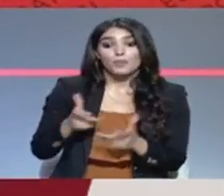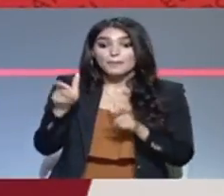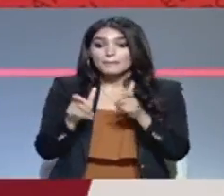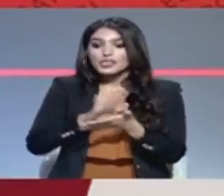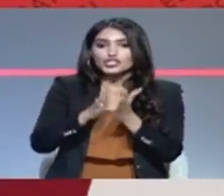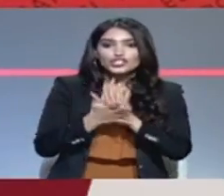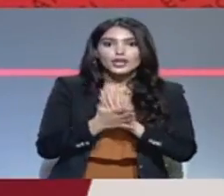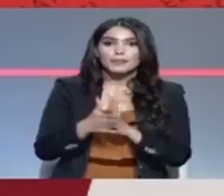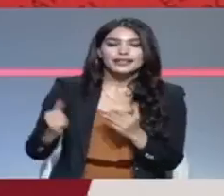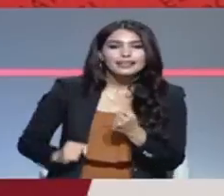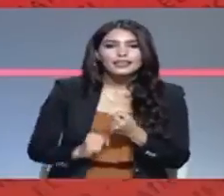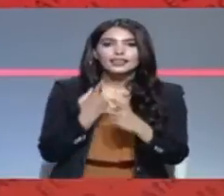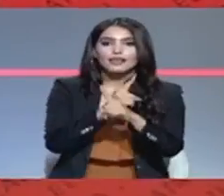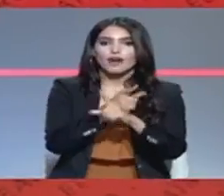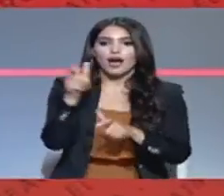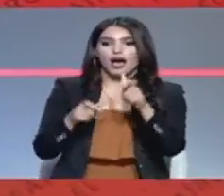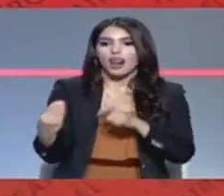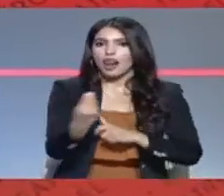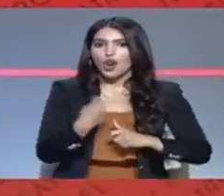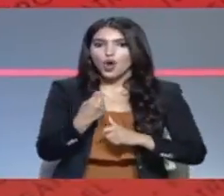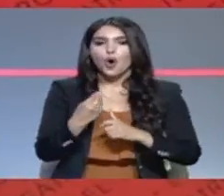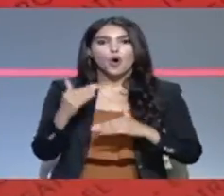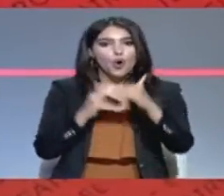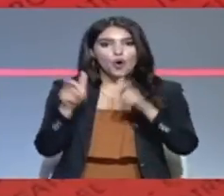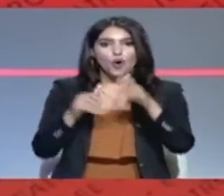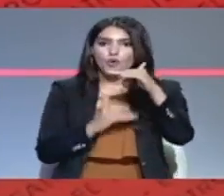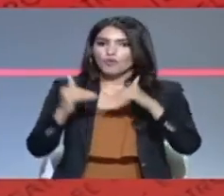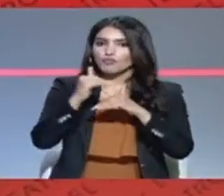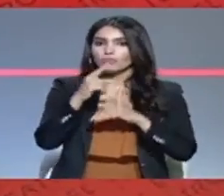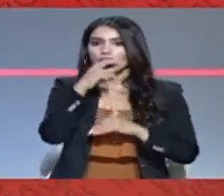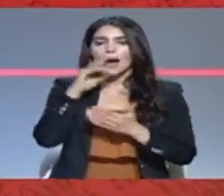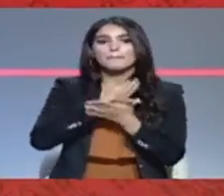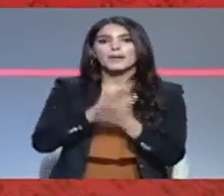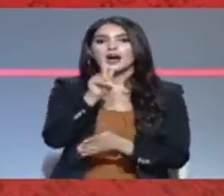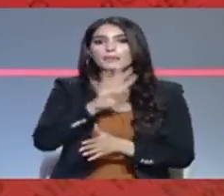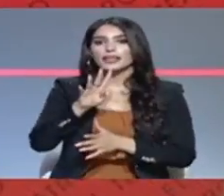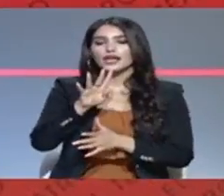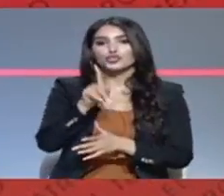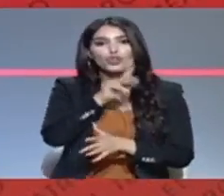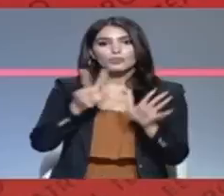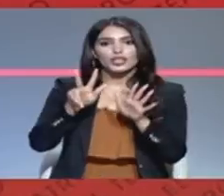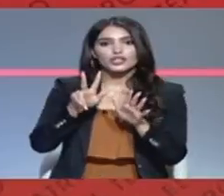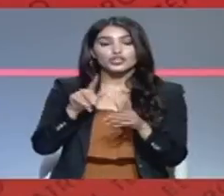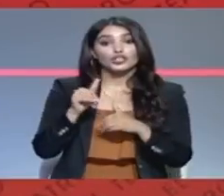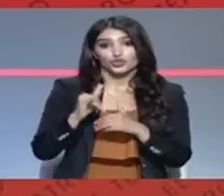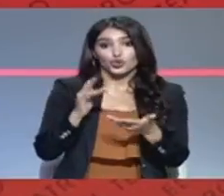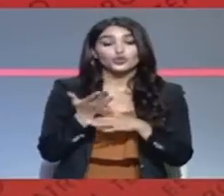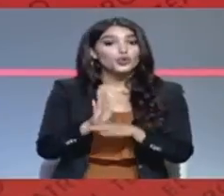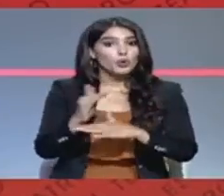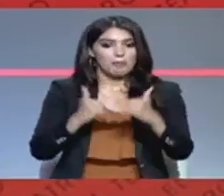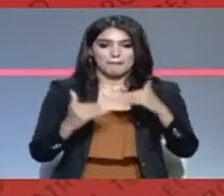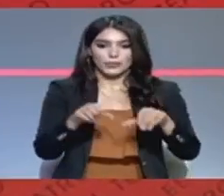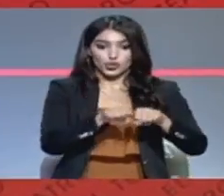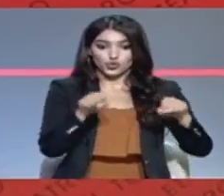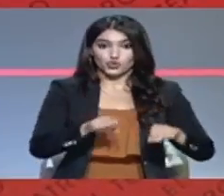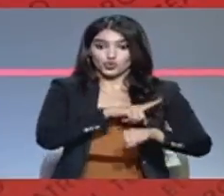تعنى بالطفولة تعنى سيرتو باليافعين يافعات لعبرهم بين 14 و18 سنة. هذاك الهدف متاعنا ما فماش هو بيناتهم بين السلطة وبين